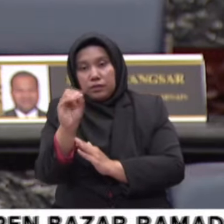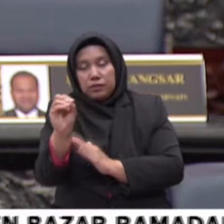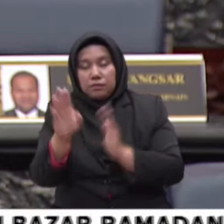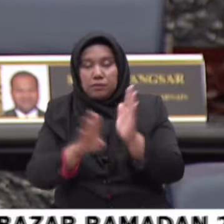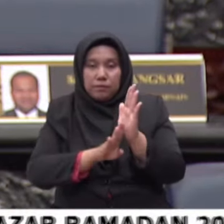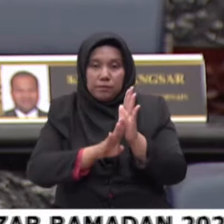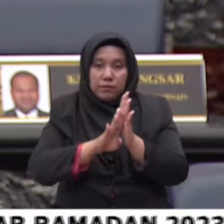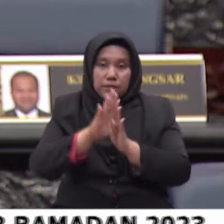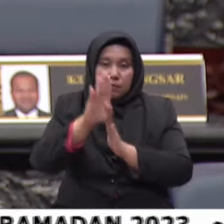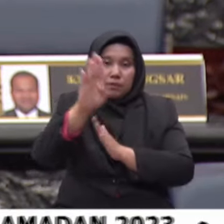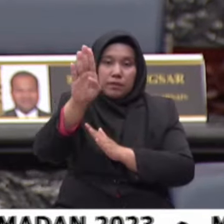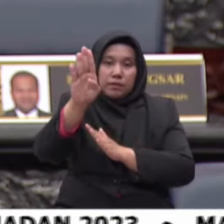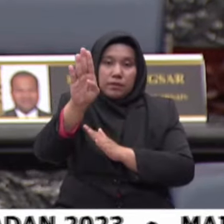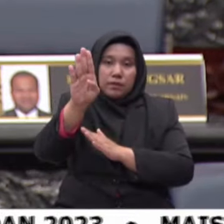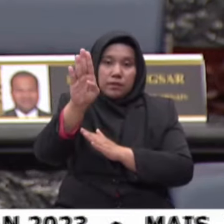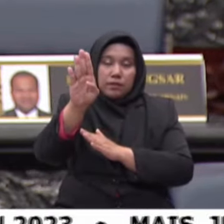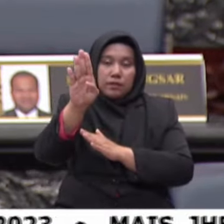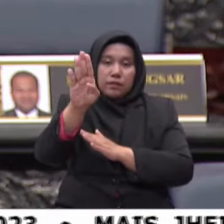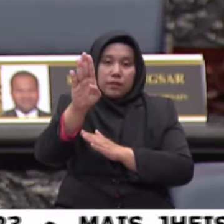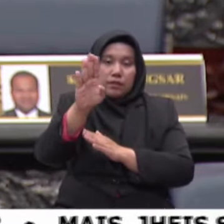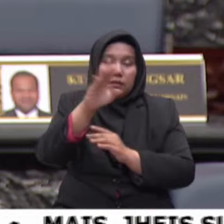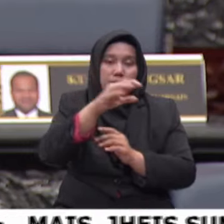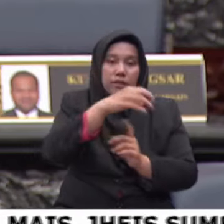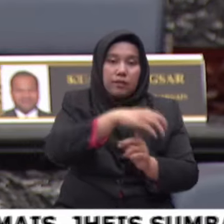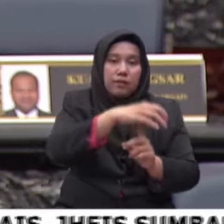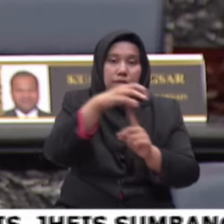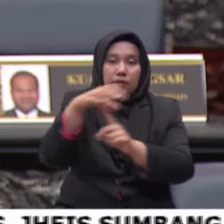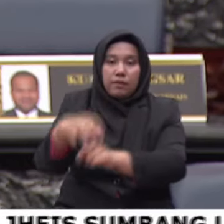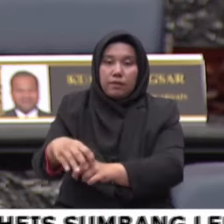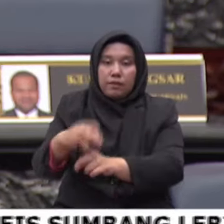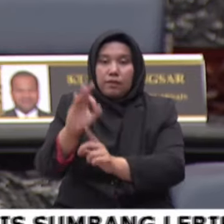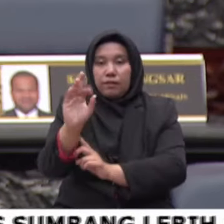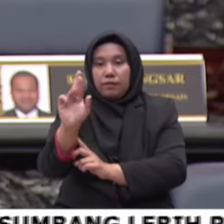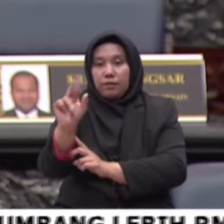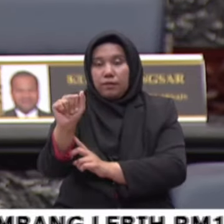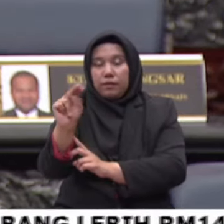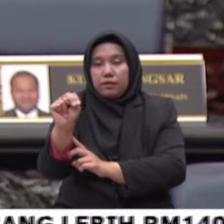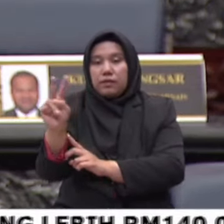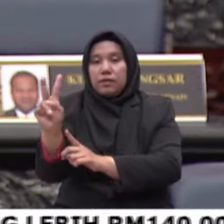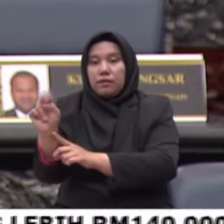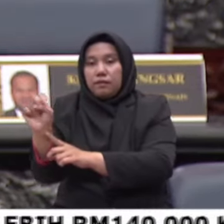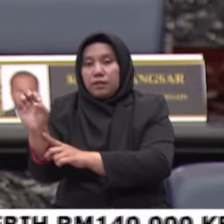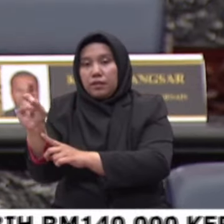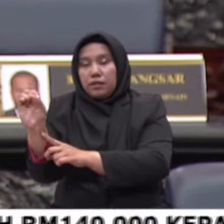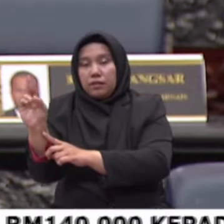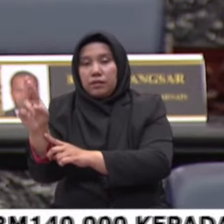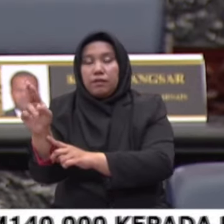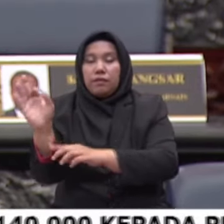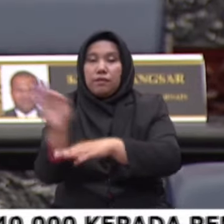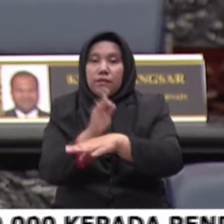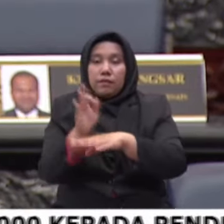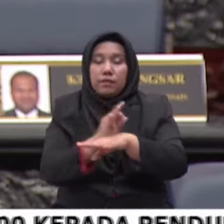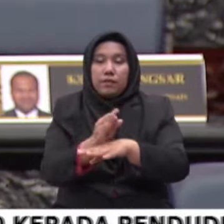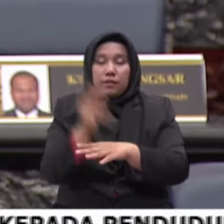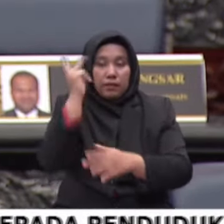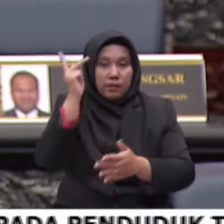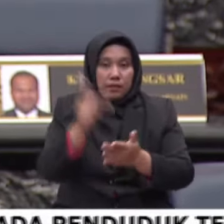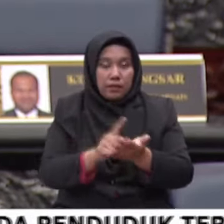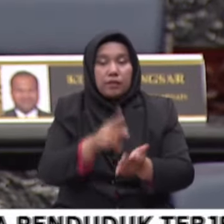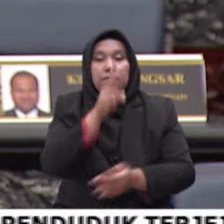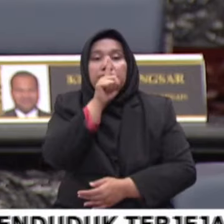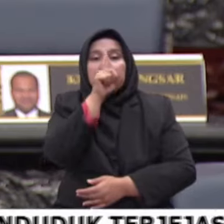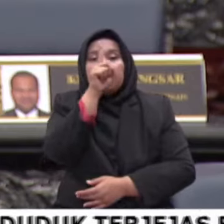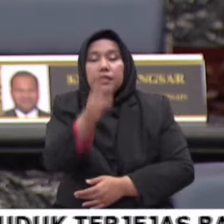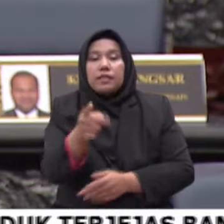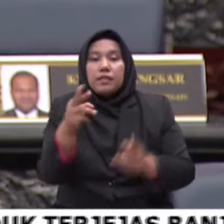pembangunan dan franchise vendor. Salah satu fungsi ialah mengenal pasti